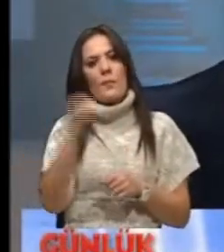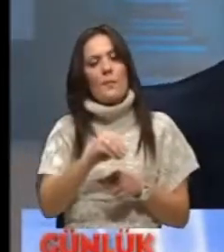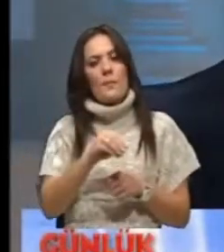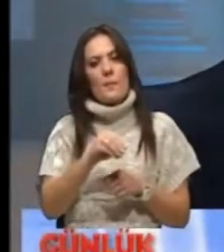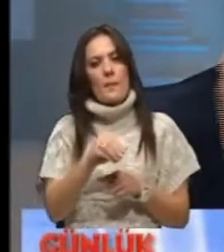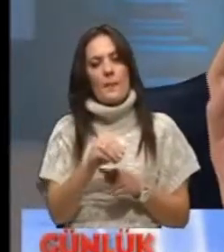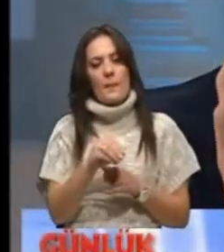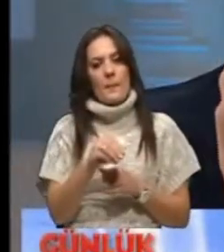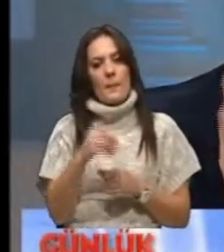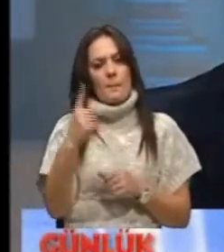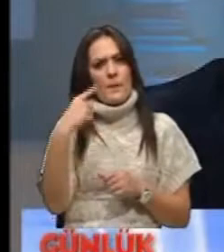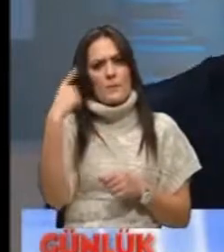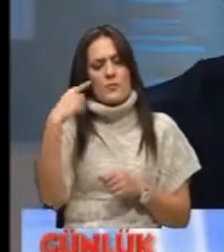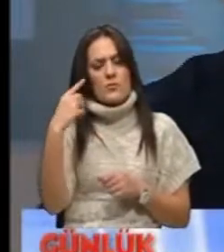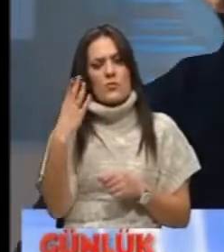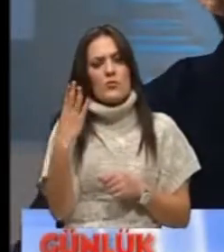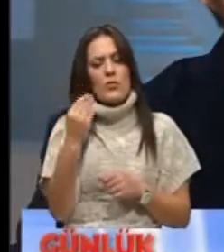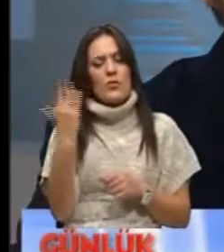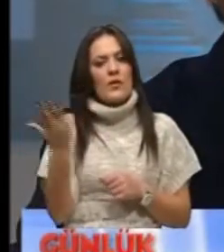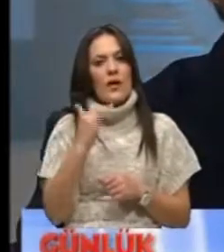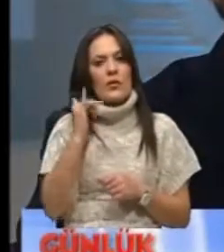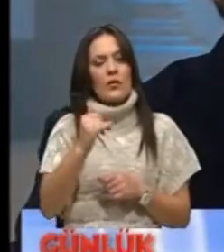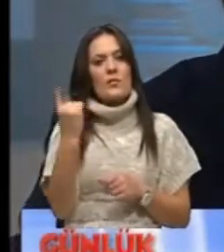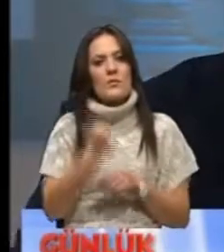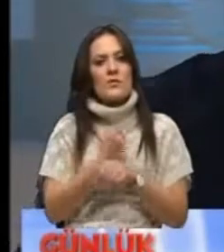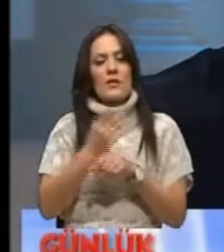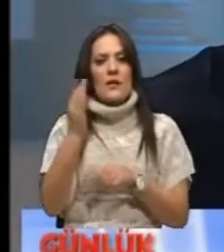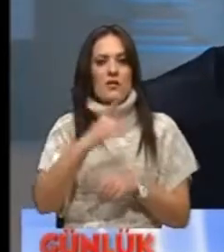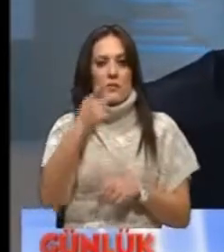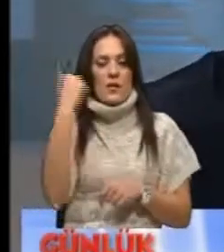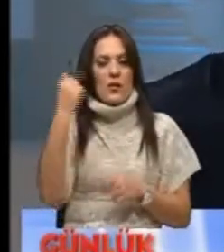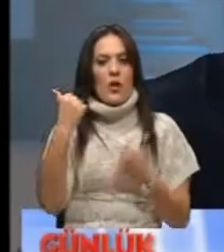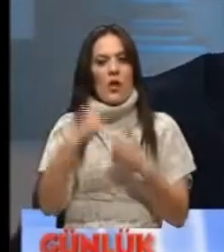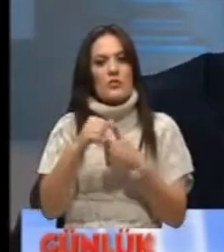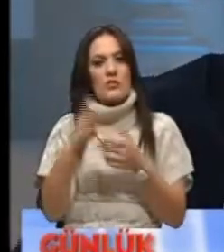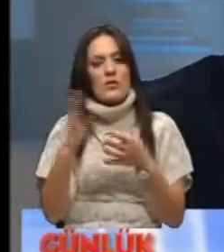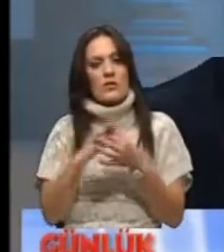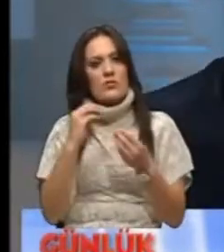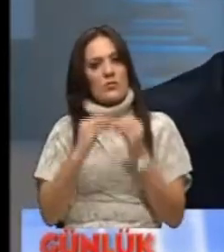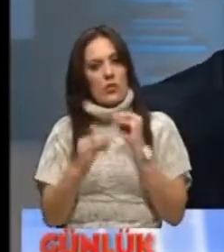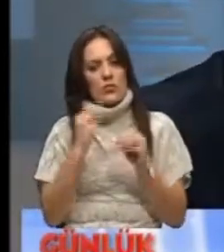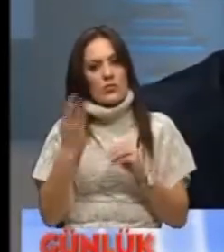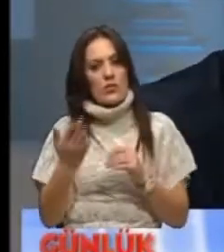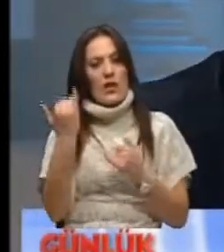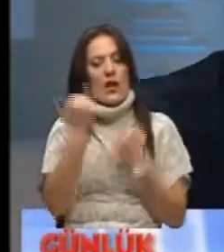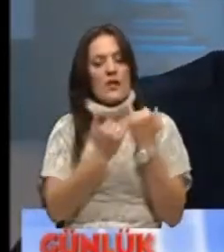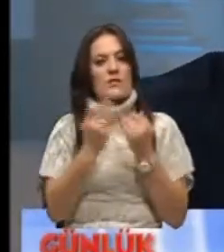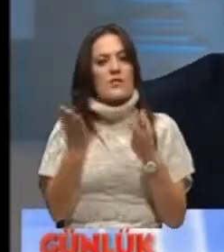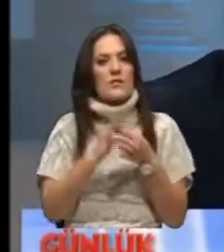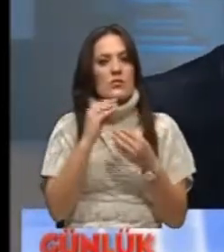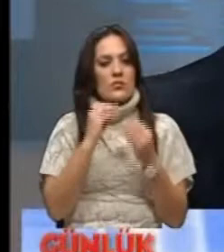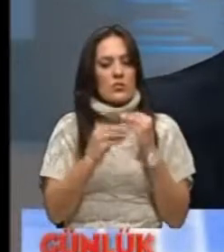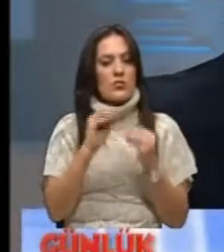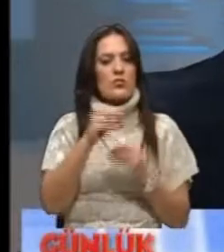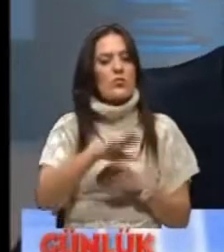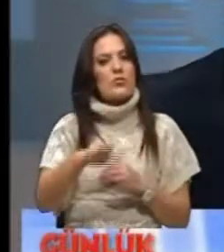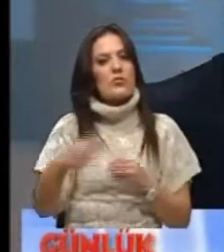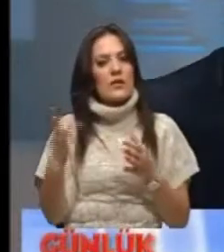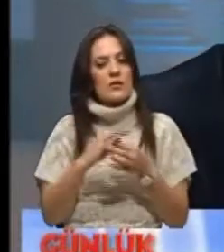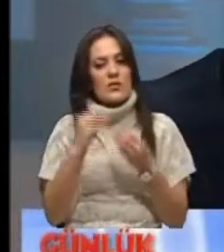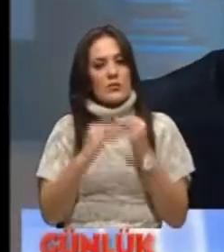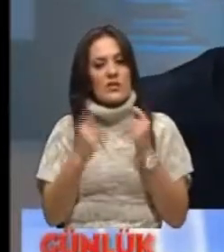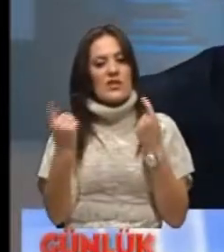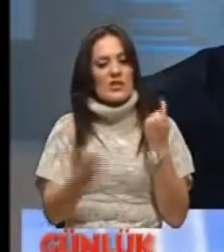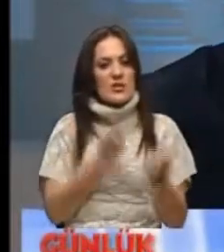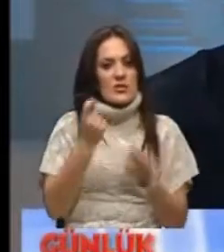geleceğini bir düşünün. Çok daha kötü bir takım şeyler gelecek belki. Kocasıyla ilgili sorunları, kardeşleriyle ilgili sorunları, çocuklarıyla ilgili